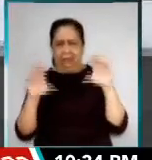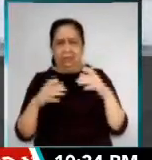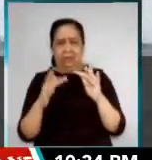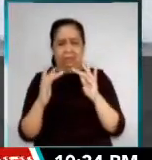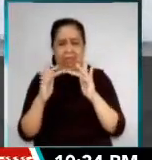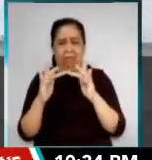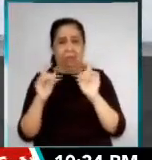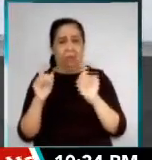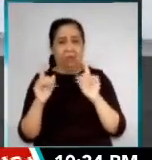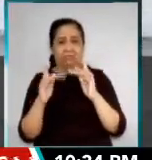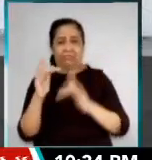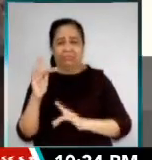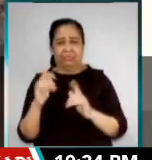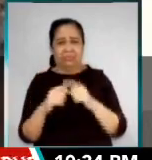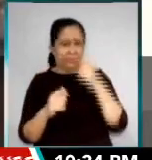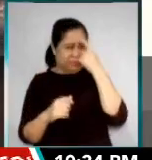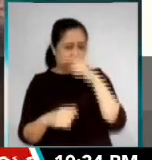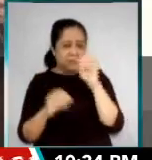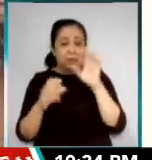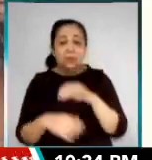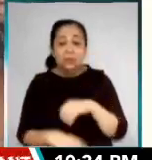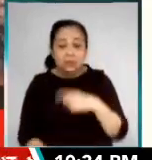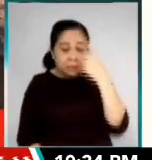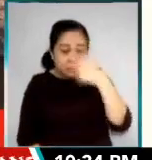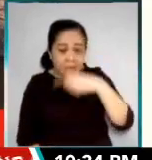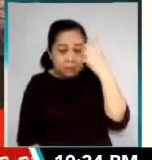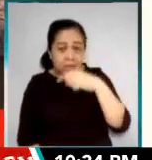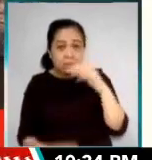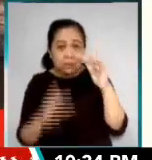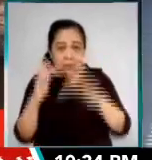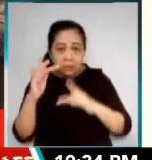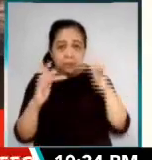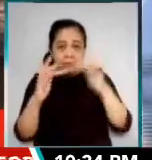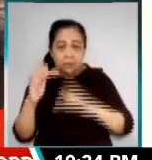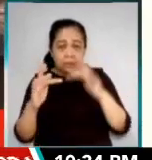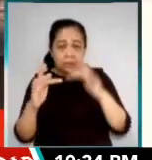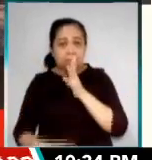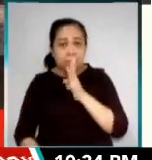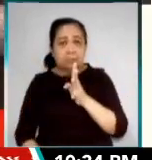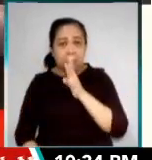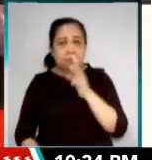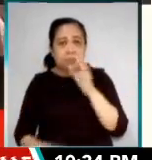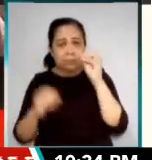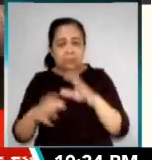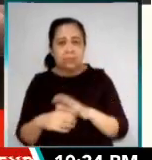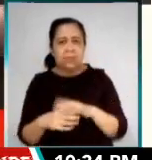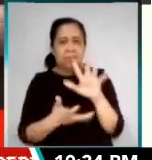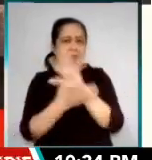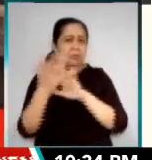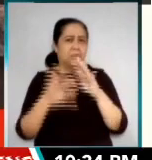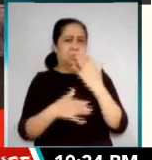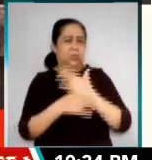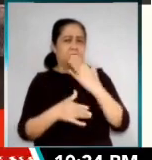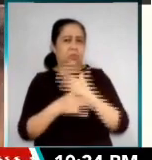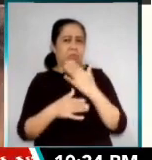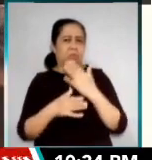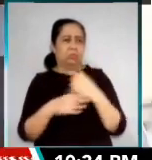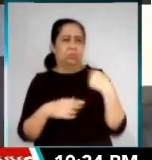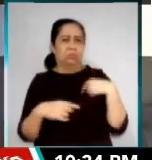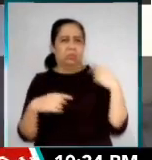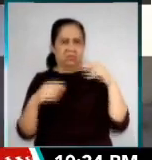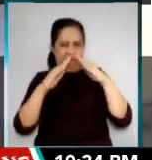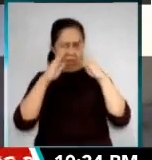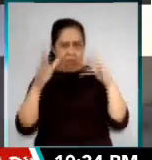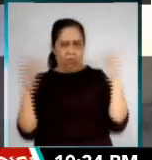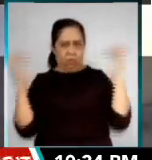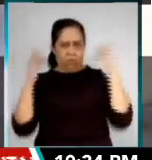po maintindihan yung teacher mo yung paputol-putol yung salita niya. Tapos magugulo pa po yung nasa bahay, ang iingay. Kahit